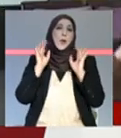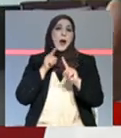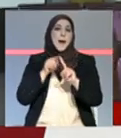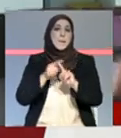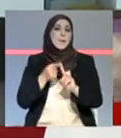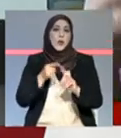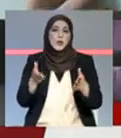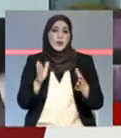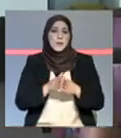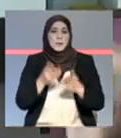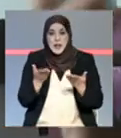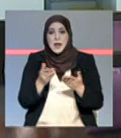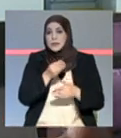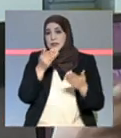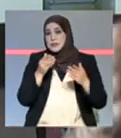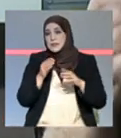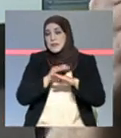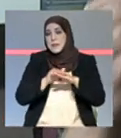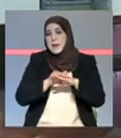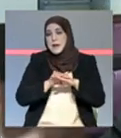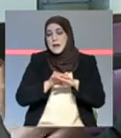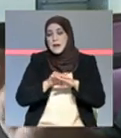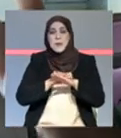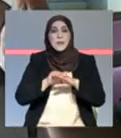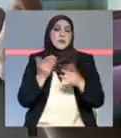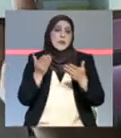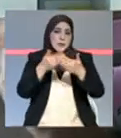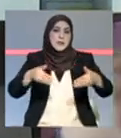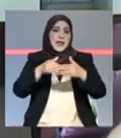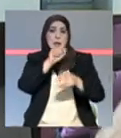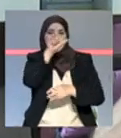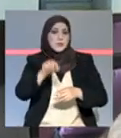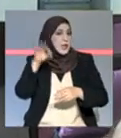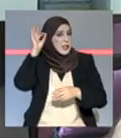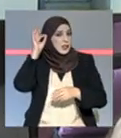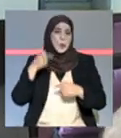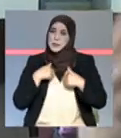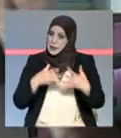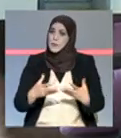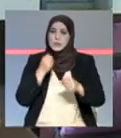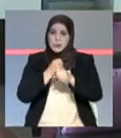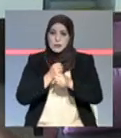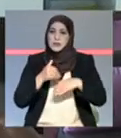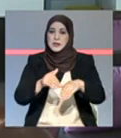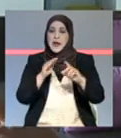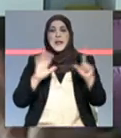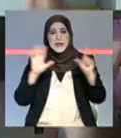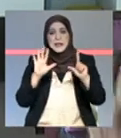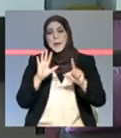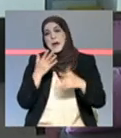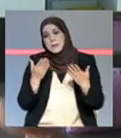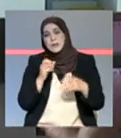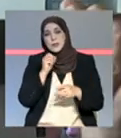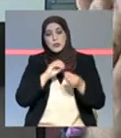يعني المصلحة الوطنية تتطلب، يعني اللي باش نخدمه حتى للسبعة ما عندناش، ولكن نحن أنا كشخص ماذا بيه نخدم أكثر، خاطر